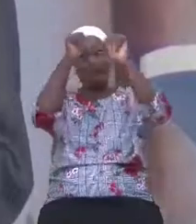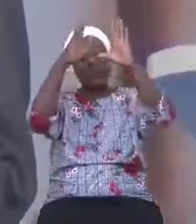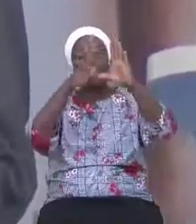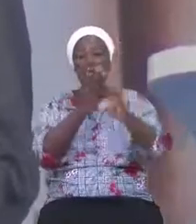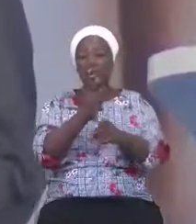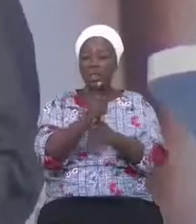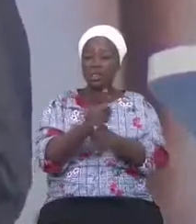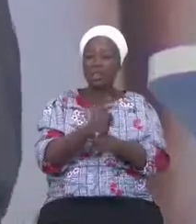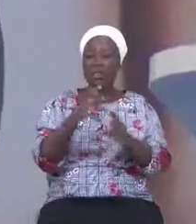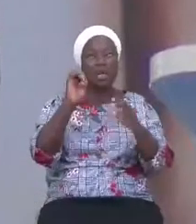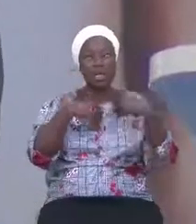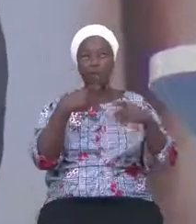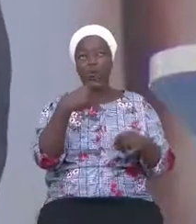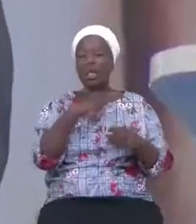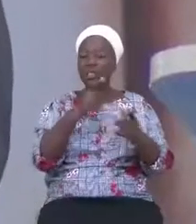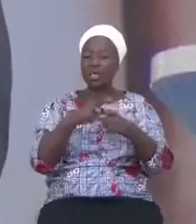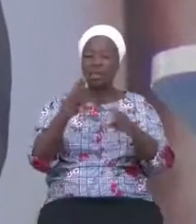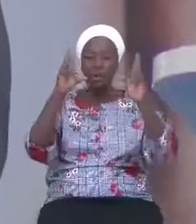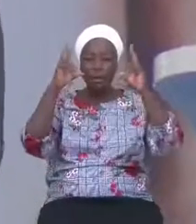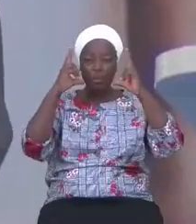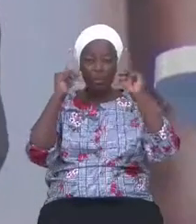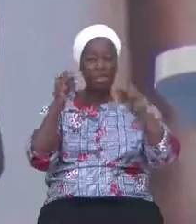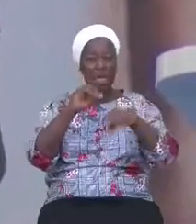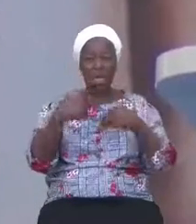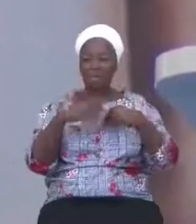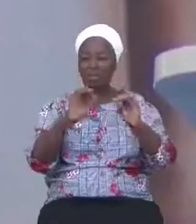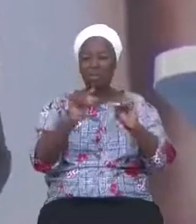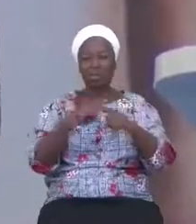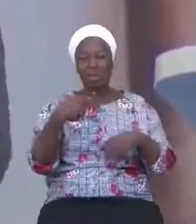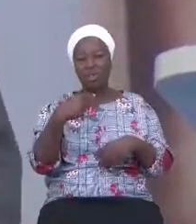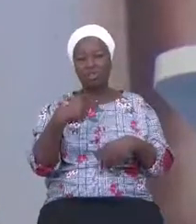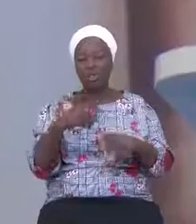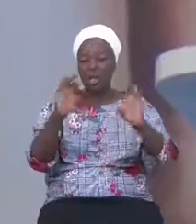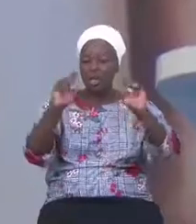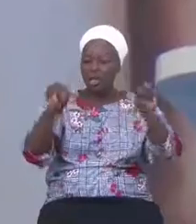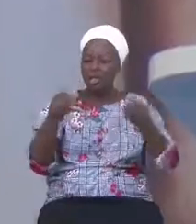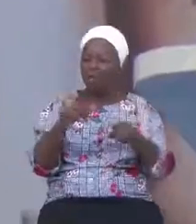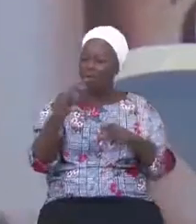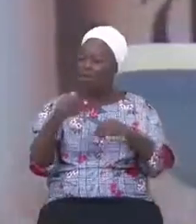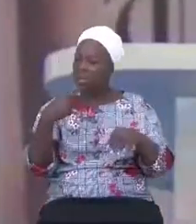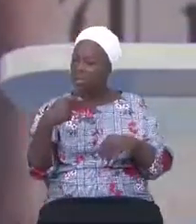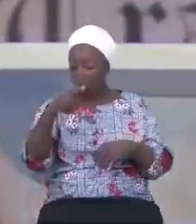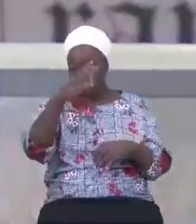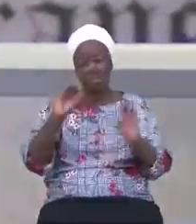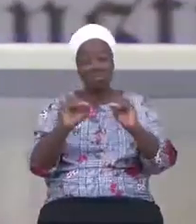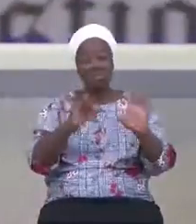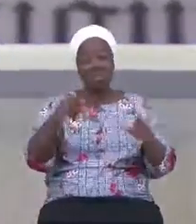à dire. Et Élie, est-ce que toi tu as à dire? Rien d'autre, hein? Parce que Christ a parlé. Et quand Christ a